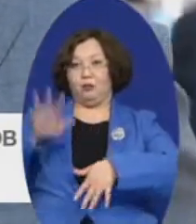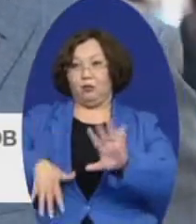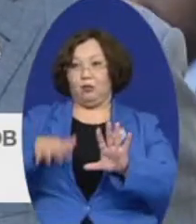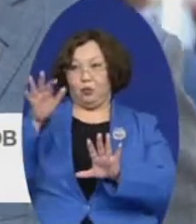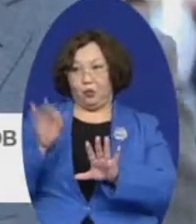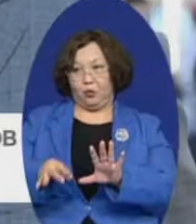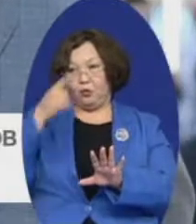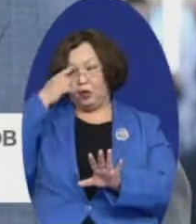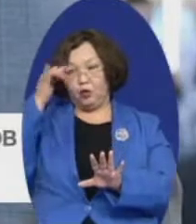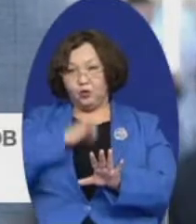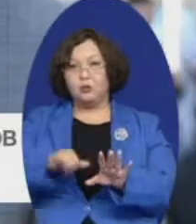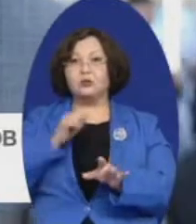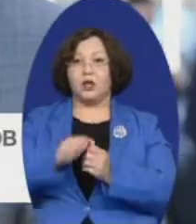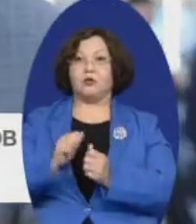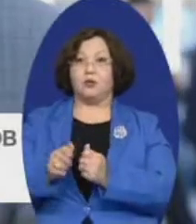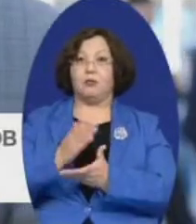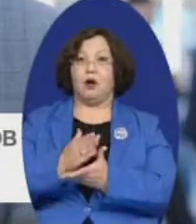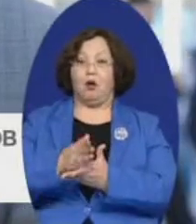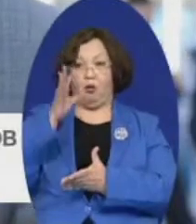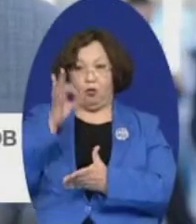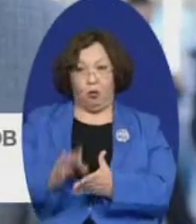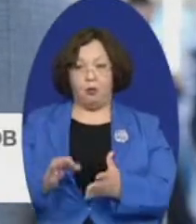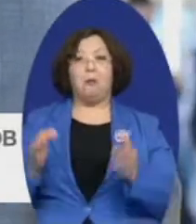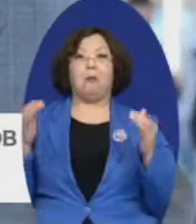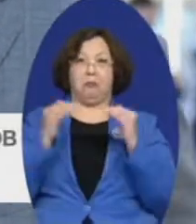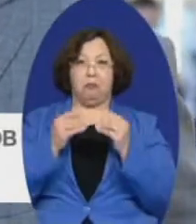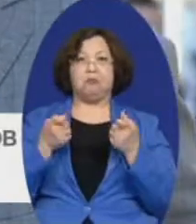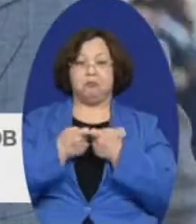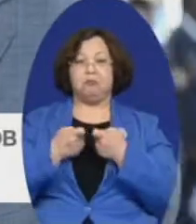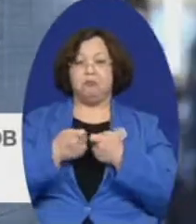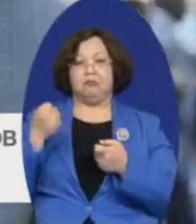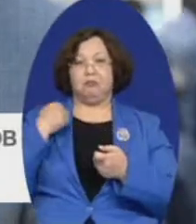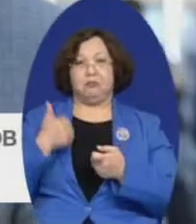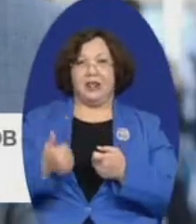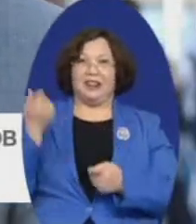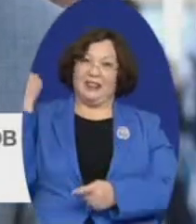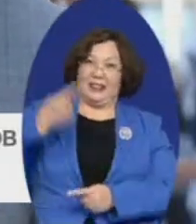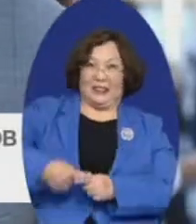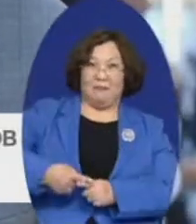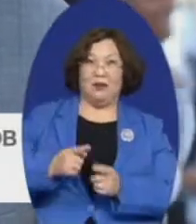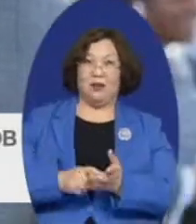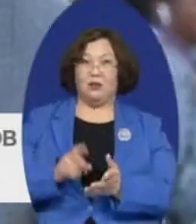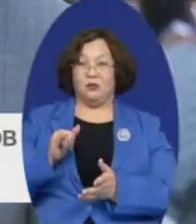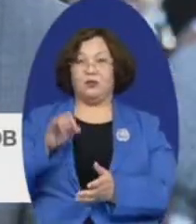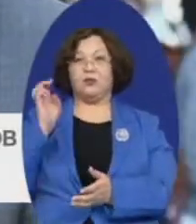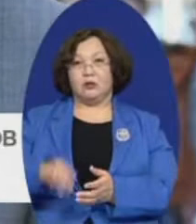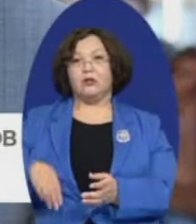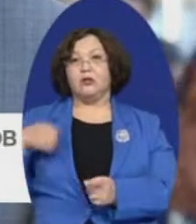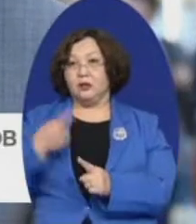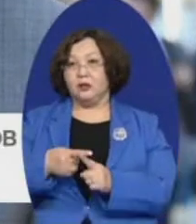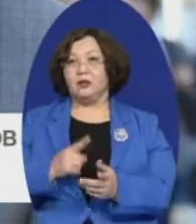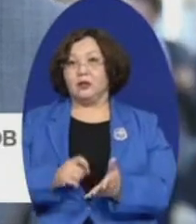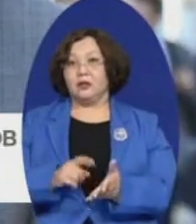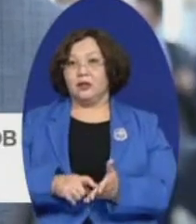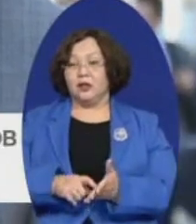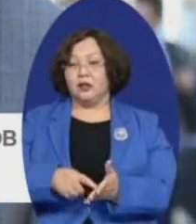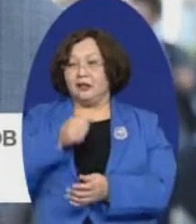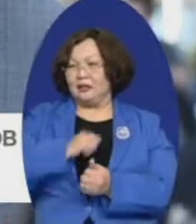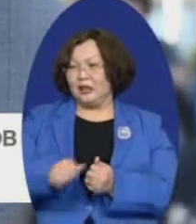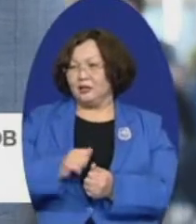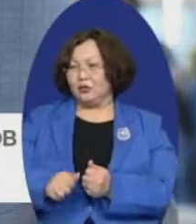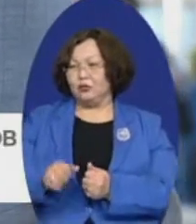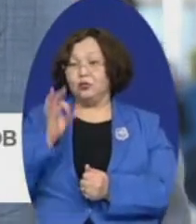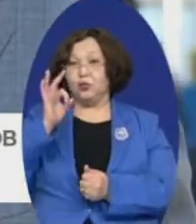байгаа байхгүй. Тэгэхээр тэр хэмжээндээ бол бид нар хүрчээд байгаа юм. Гэтэл энийг өшөө нэмэх хэрэгтэй байх уу гэвэл хэрэгтэй. Энэ зарж байгаа мөнгө